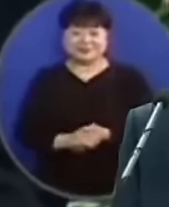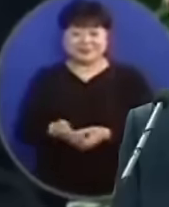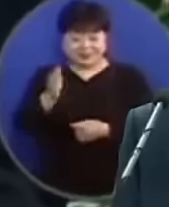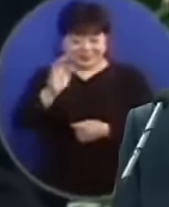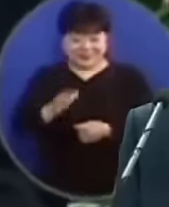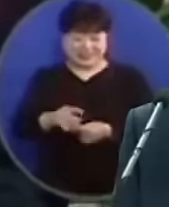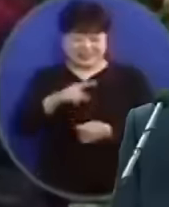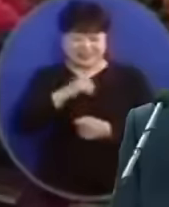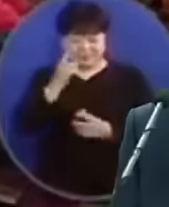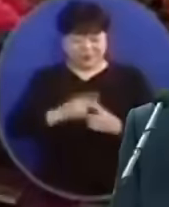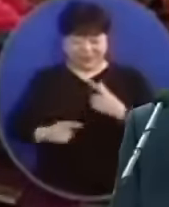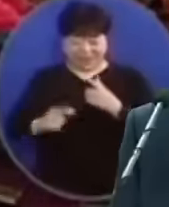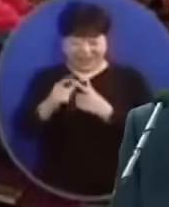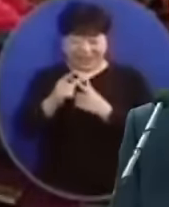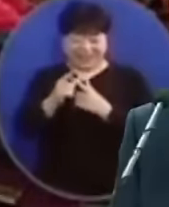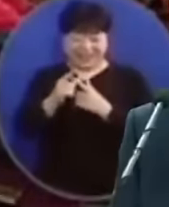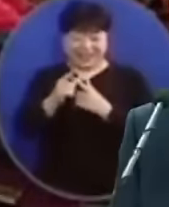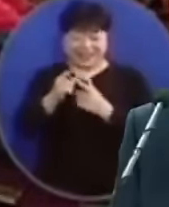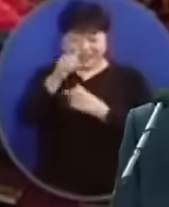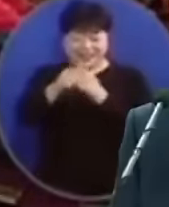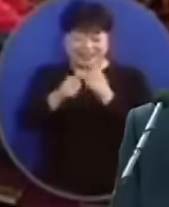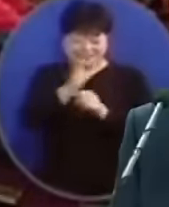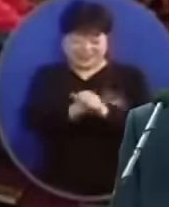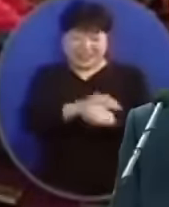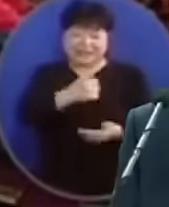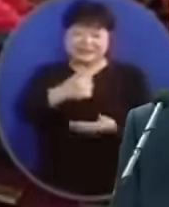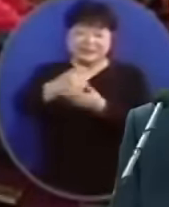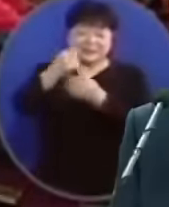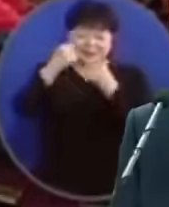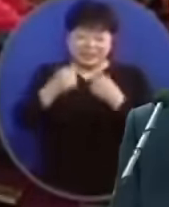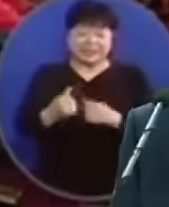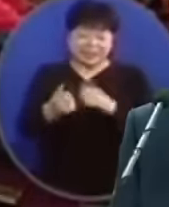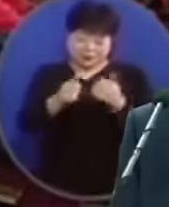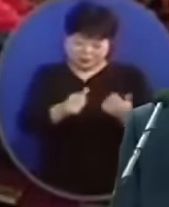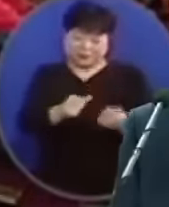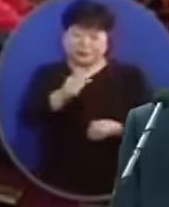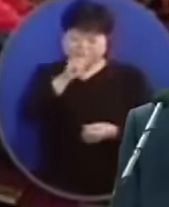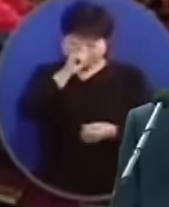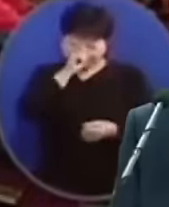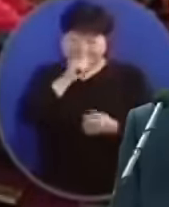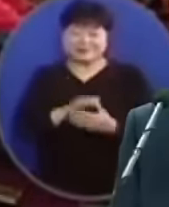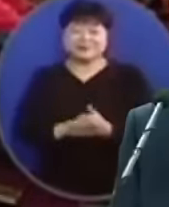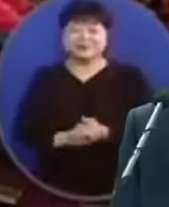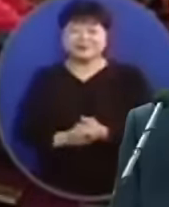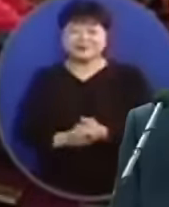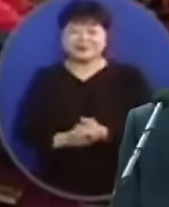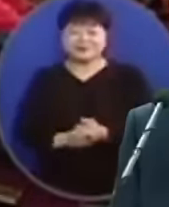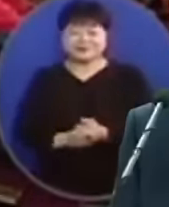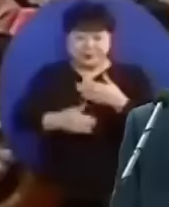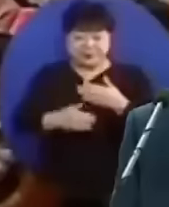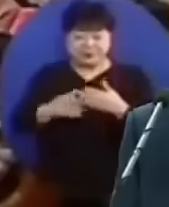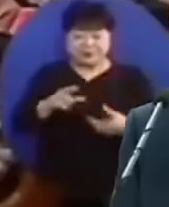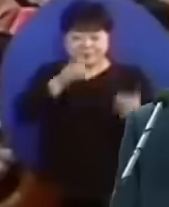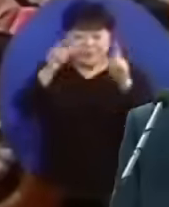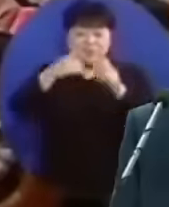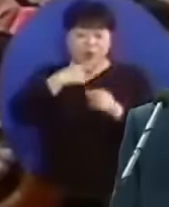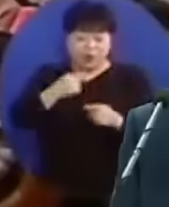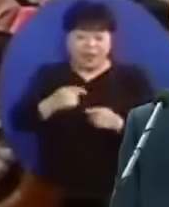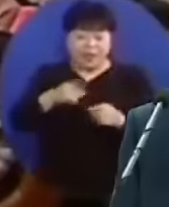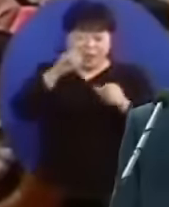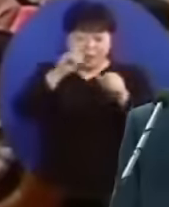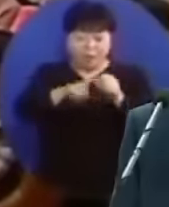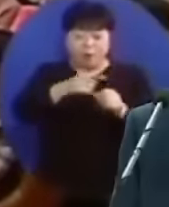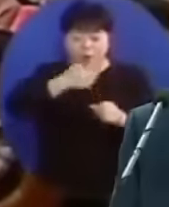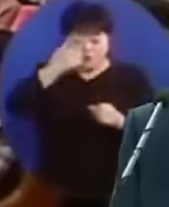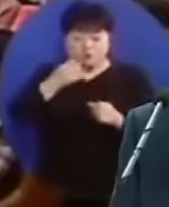그러나 이름보다도 하나님을 잘 숨기고 살다가 가는 것이 더 낫지 않냐 그렇게 생각이 되는 것입니다. 목표를 세우고 꿈을